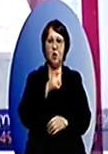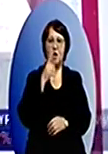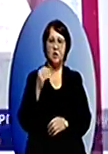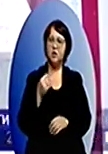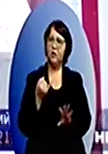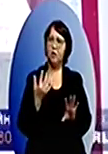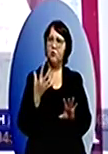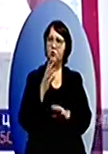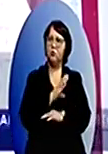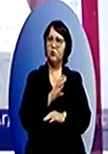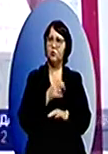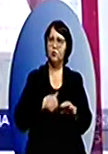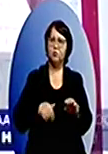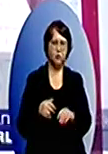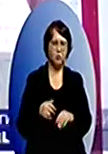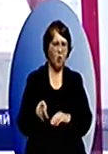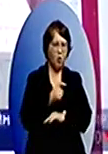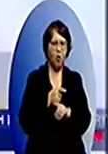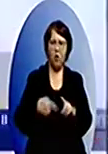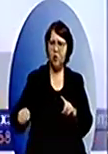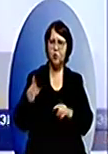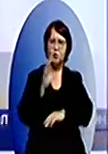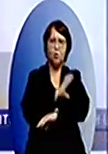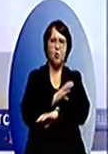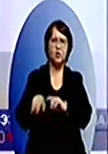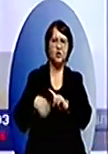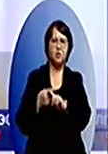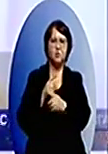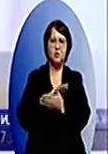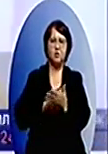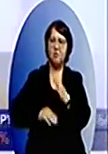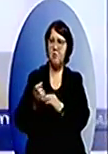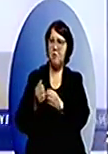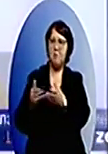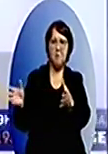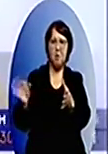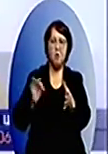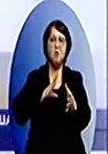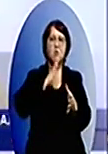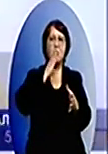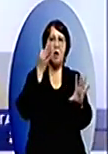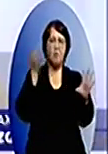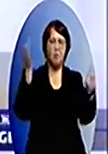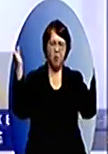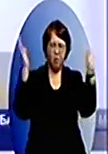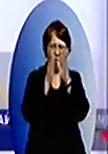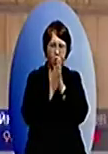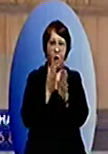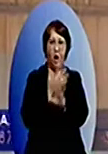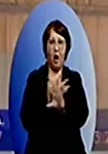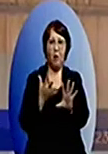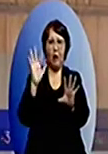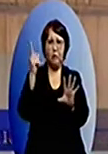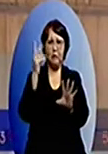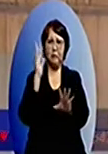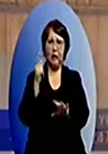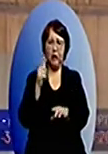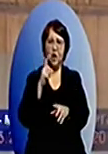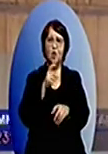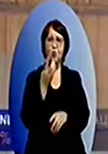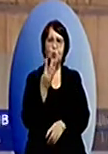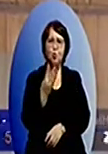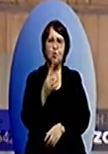жил шинээр сургууль нэмж ашиглалтанд ороагүй учраас ачаал нь хэд дахин хэтэрч өглөөний 8 цагаас оройны 22-23 цаг хүртэл хичээллэхээр